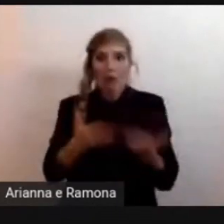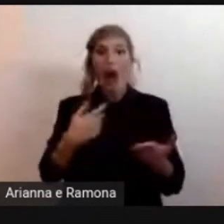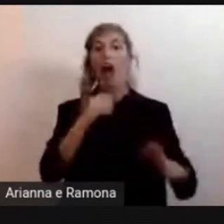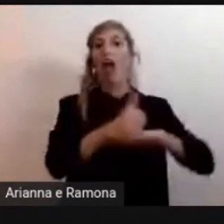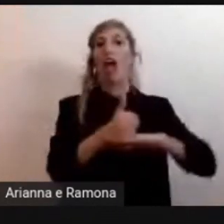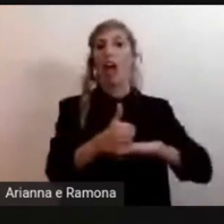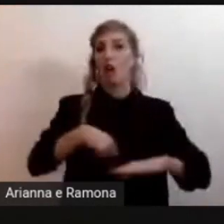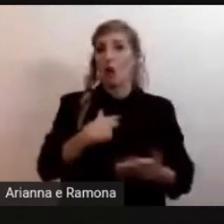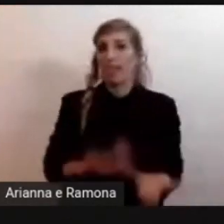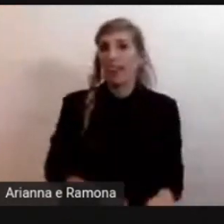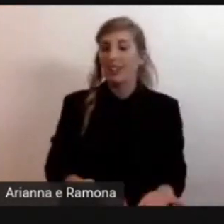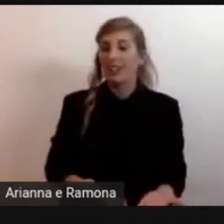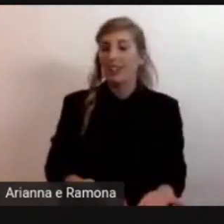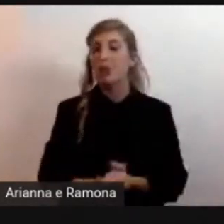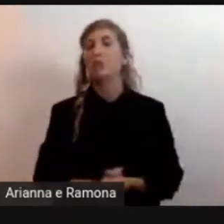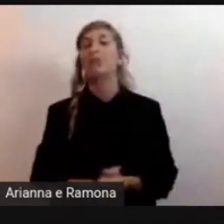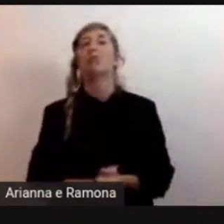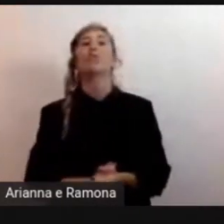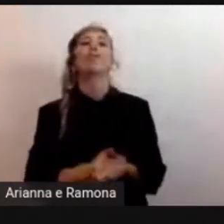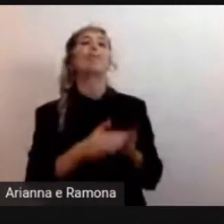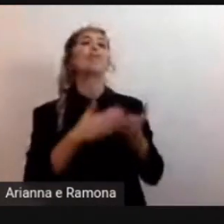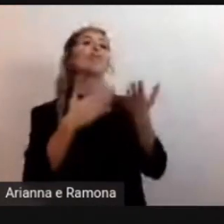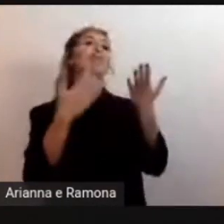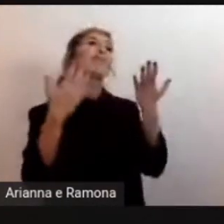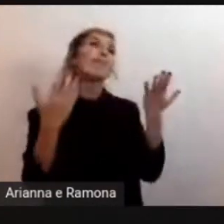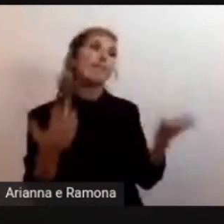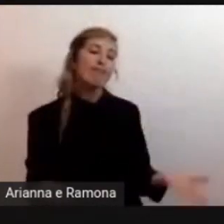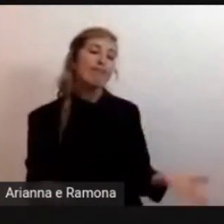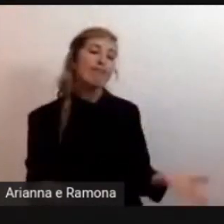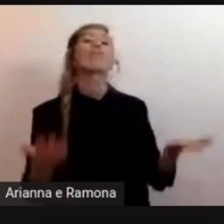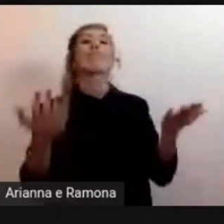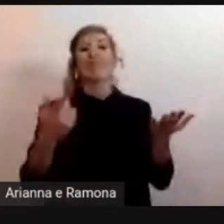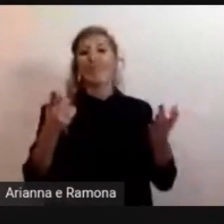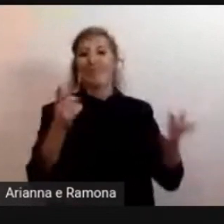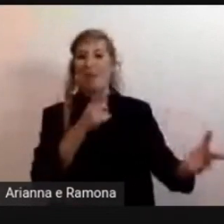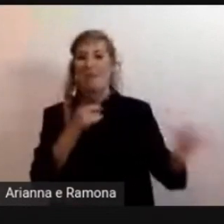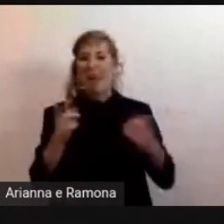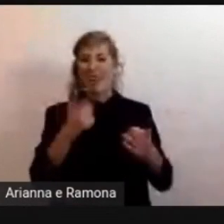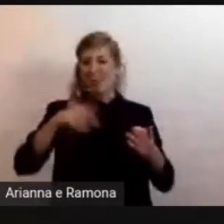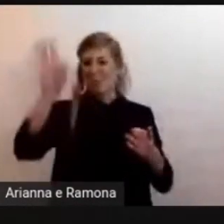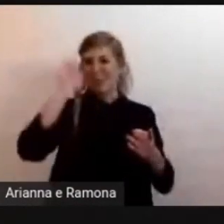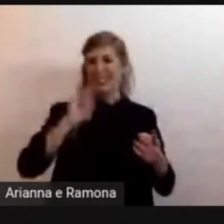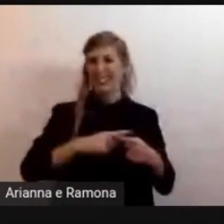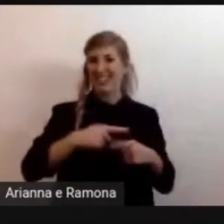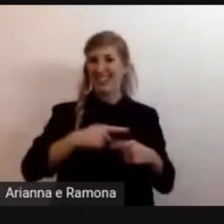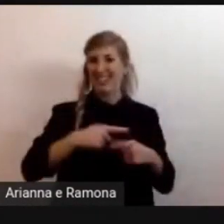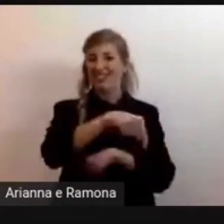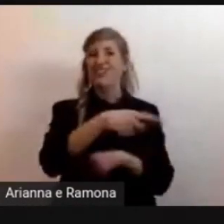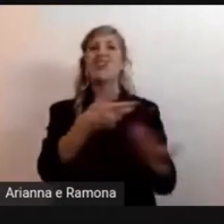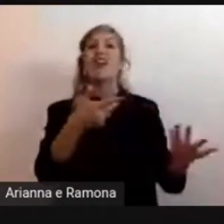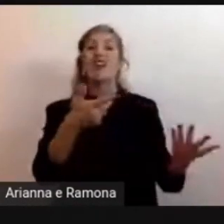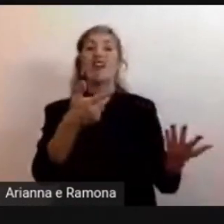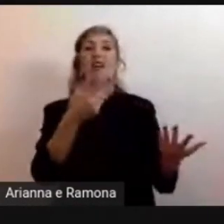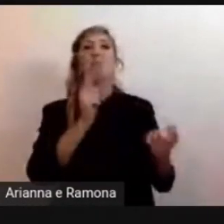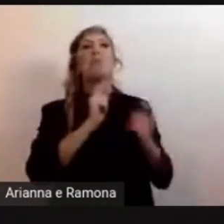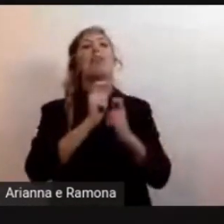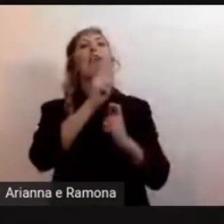ma non solo a quell'epoca il mercante e considerato